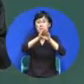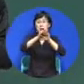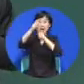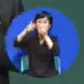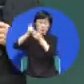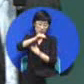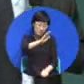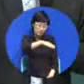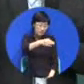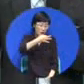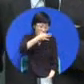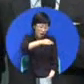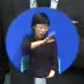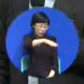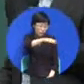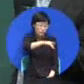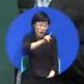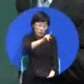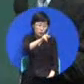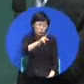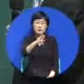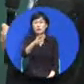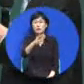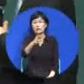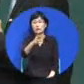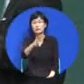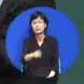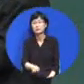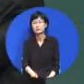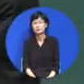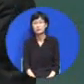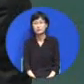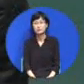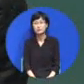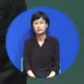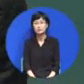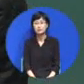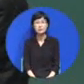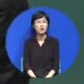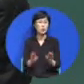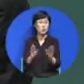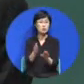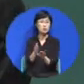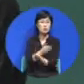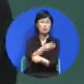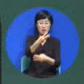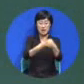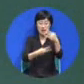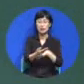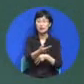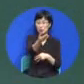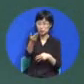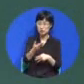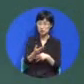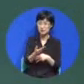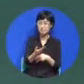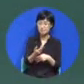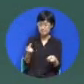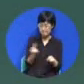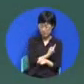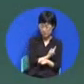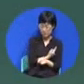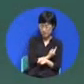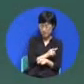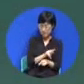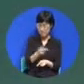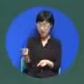번 나들려줍니다. And on this one night, God spoke to Samuel in a very loud 오늘부터 voice. 오늘부터 렘넌트들은 바꾸세요.